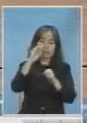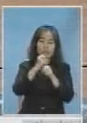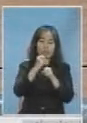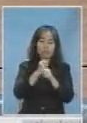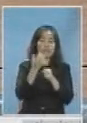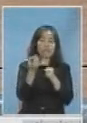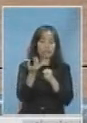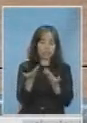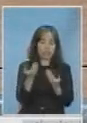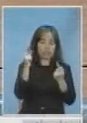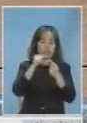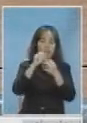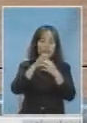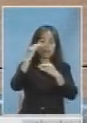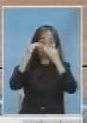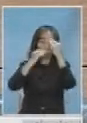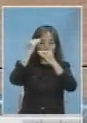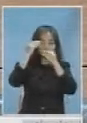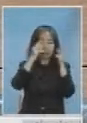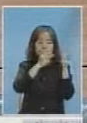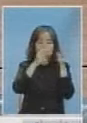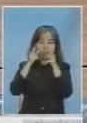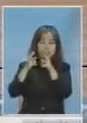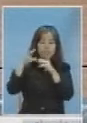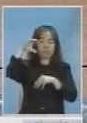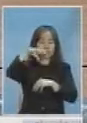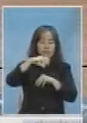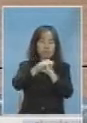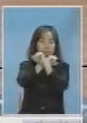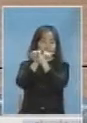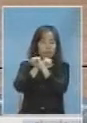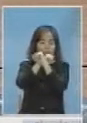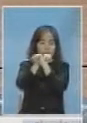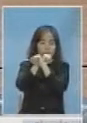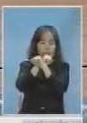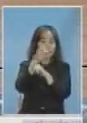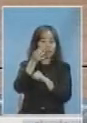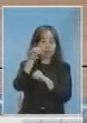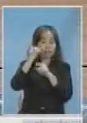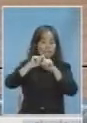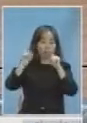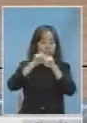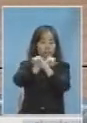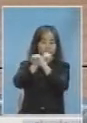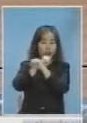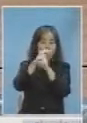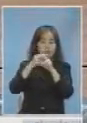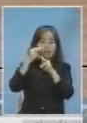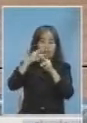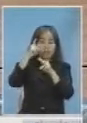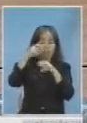นี้จะมีการพัฒนากลไกเพื่อป้องกันการล่วงละเมิดสถาบันพระมหากษัตริย์